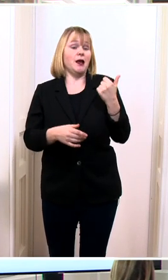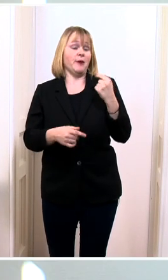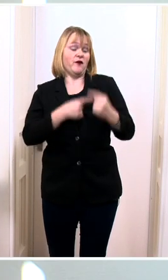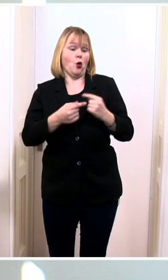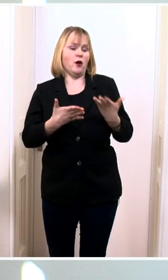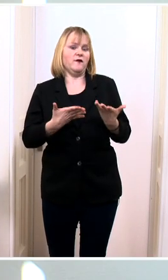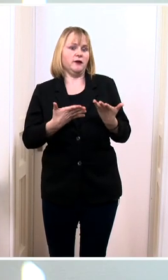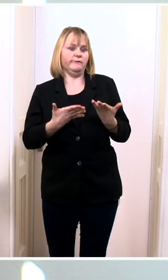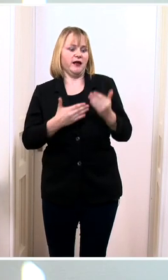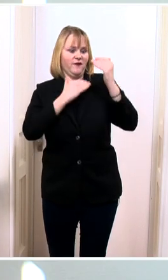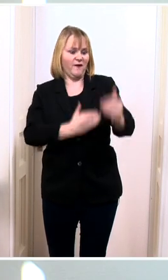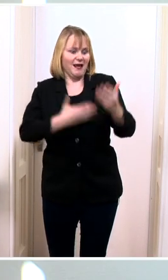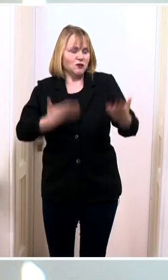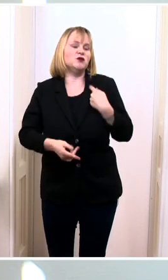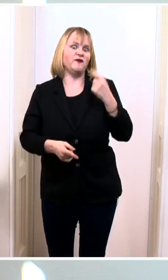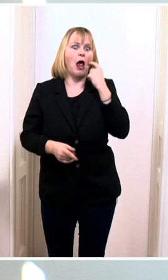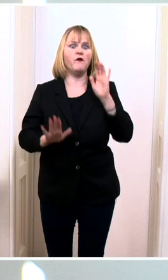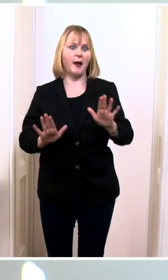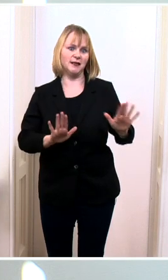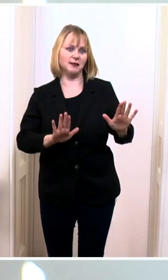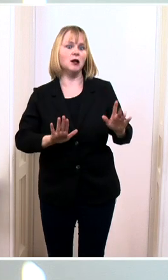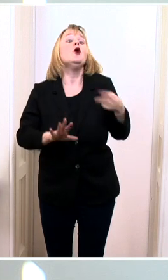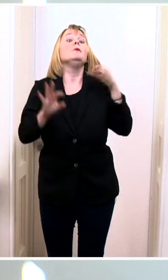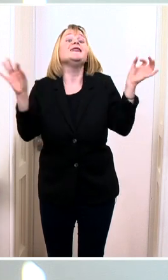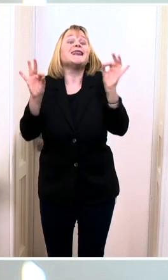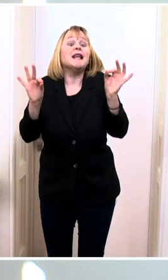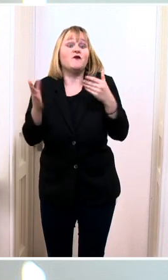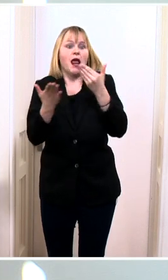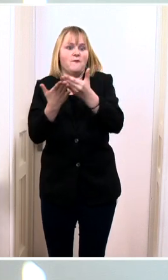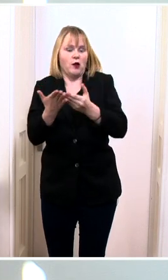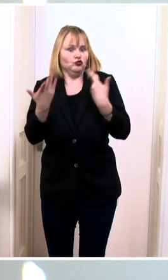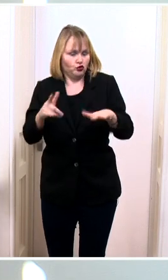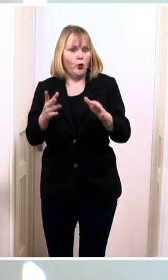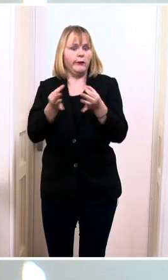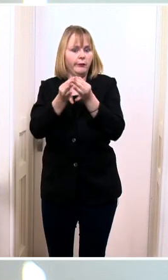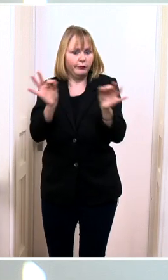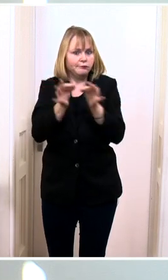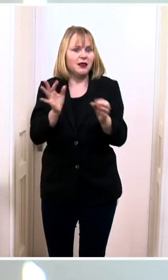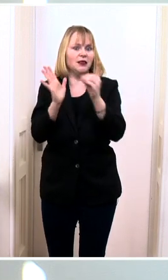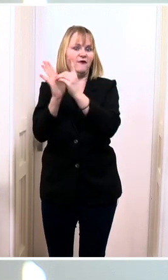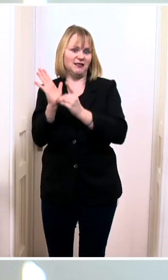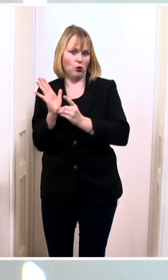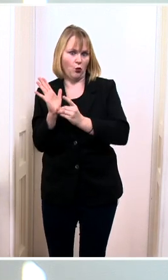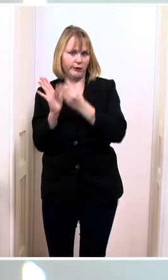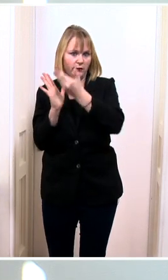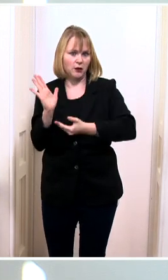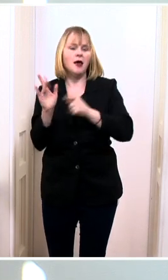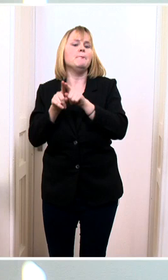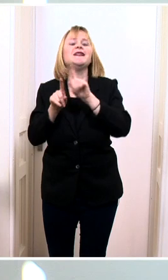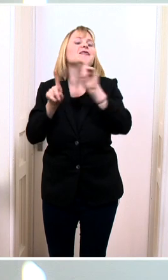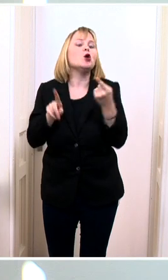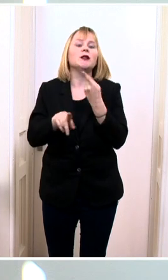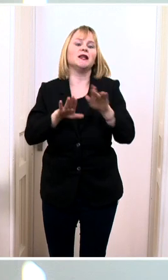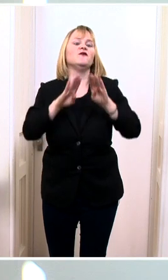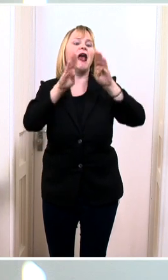sehr aufpassen müssen. Wir haben hier ein paar dringende Empfehlungen zu Papier gebracht. Möglichst keine Haushalte mischen